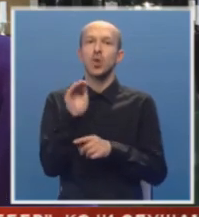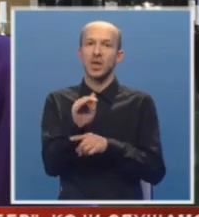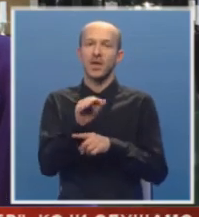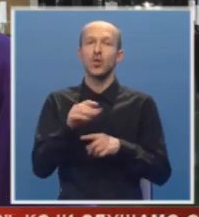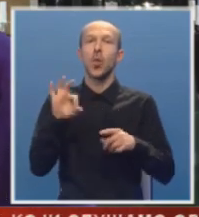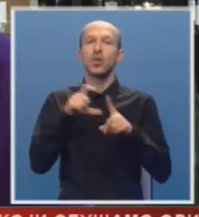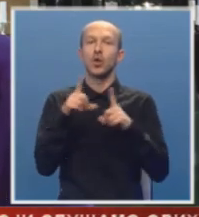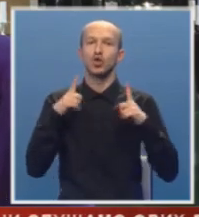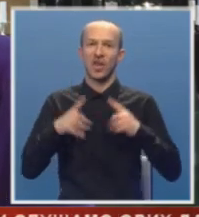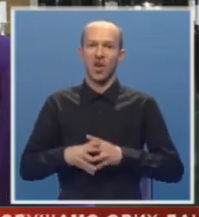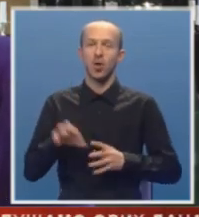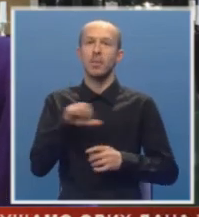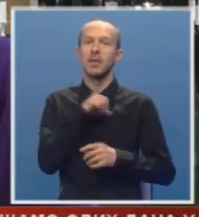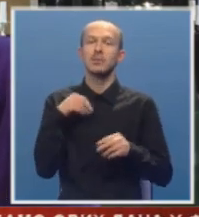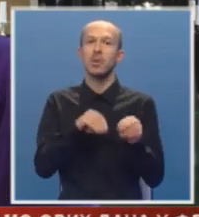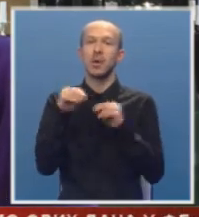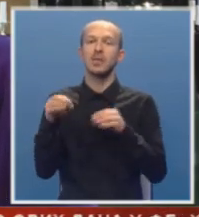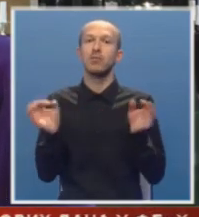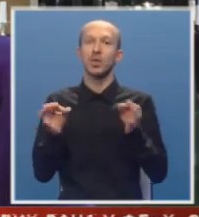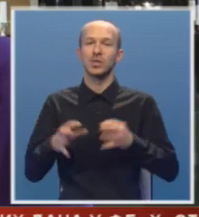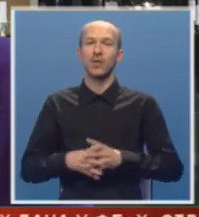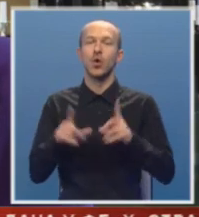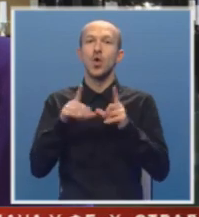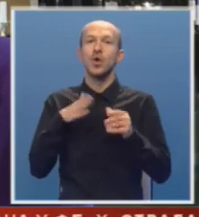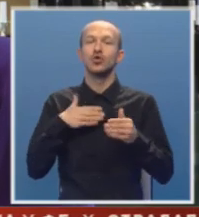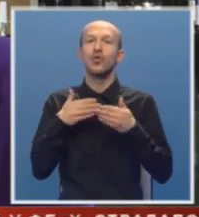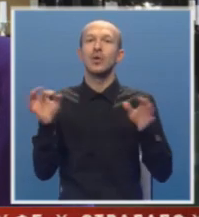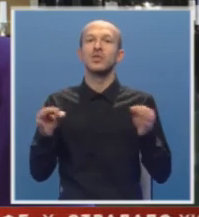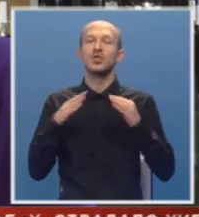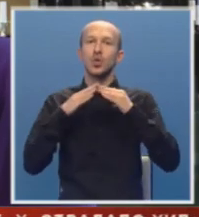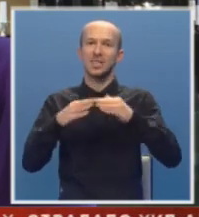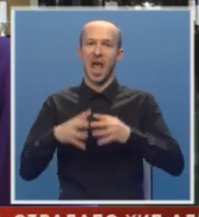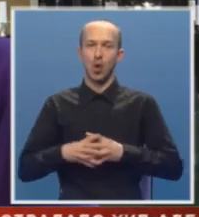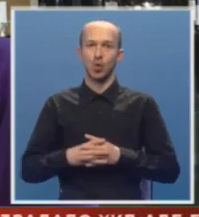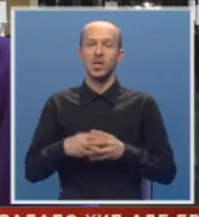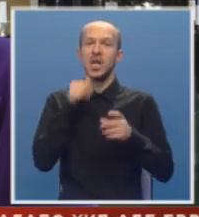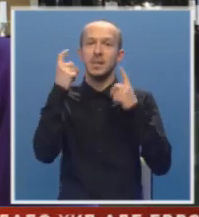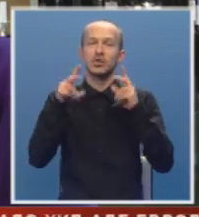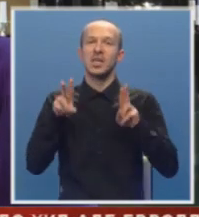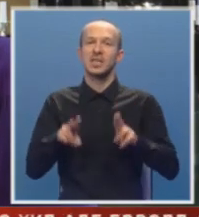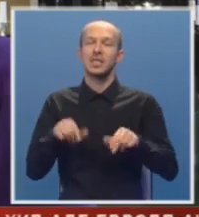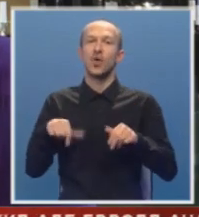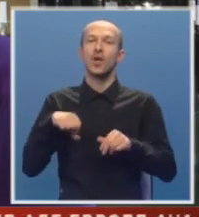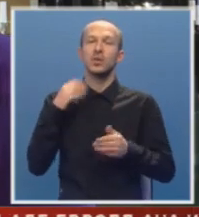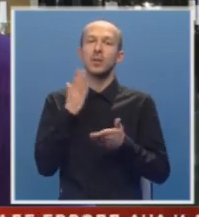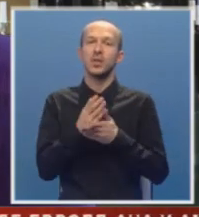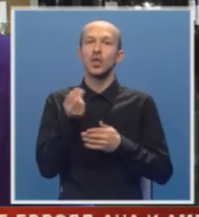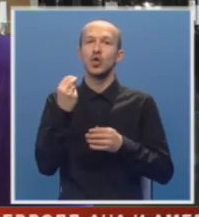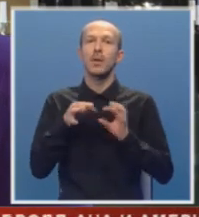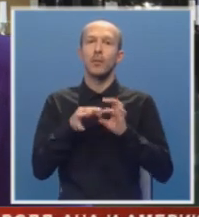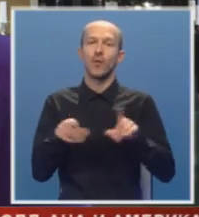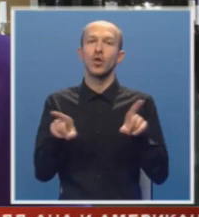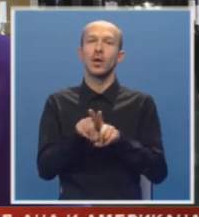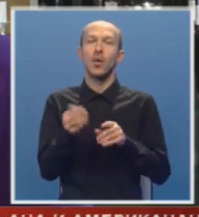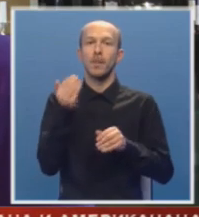od očekivanog, pa smo prebacili proslavu u našu veliku svečanu salu i mislimo da će zaista i ove godine biti dobar provod